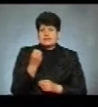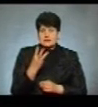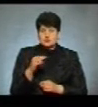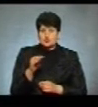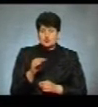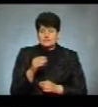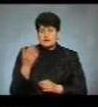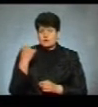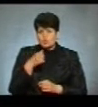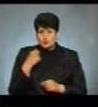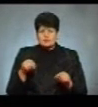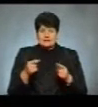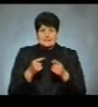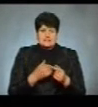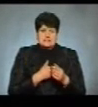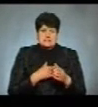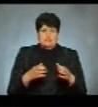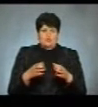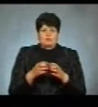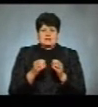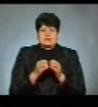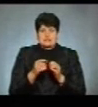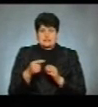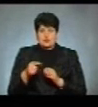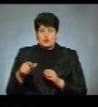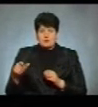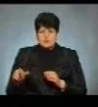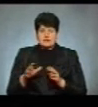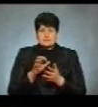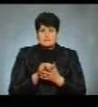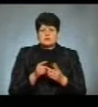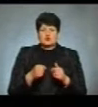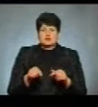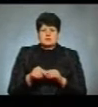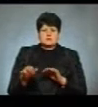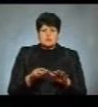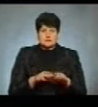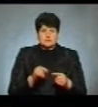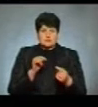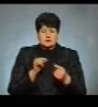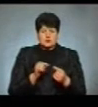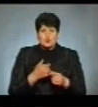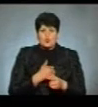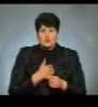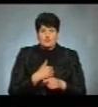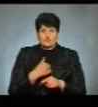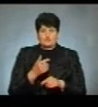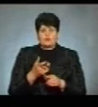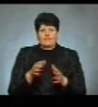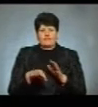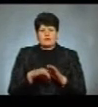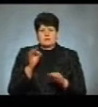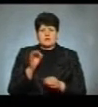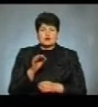року створили ініціативну групу з 10 тернополян, яка займається організацією акції протесту. Голову Нової ініціативної групи обрали